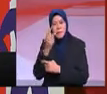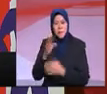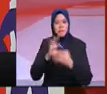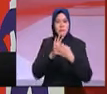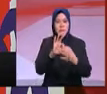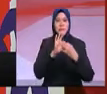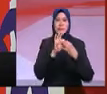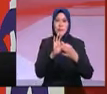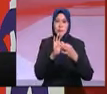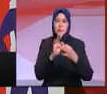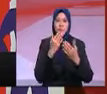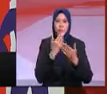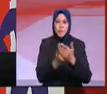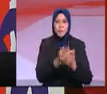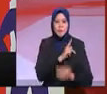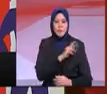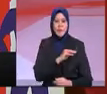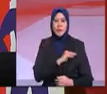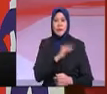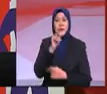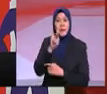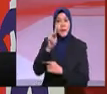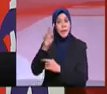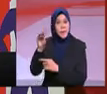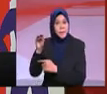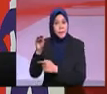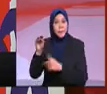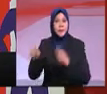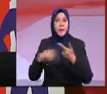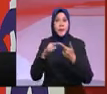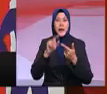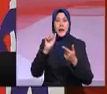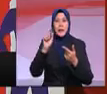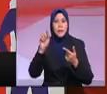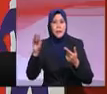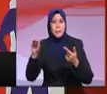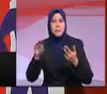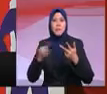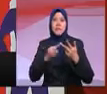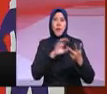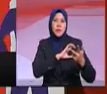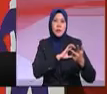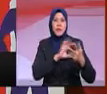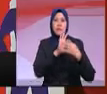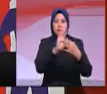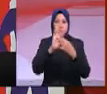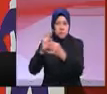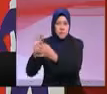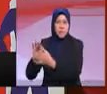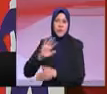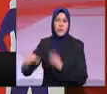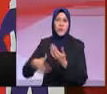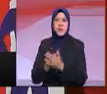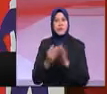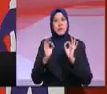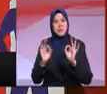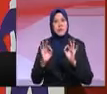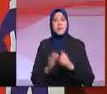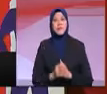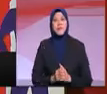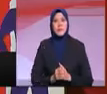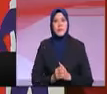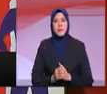sepadu di antara Kementerian Kesihatan, Angkatan Tentera, Polis dan sebagainya. Jadi inilah keseluruhan